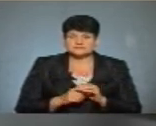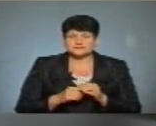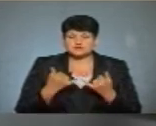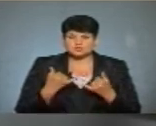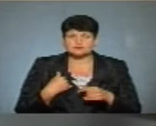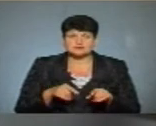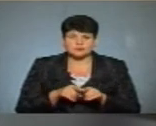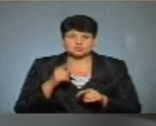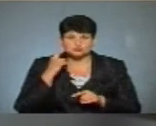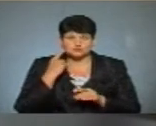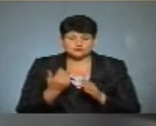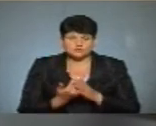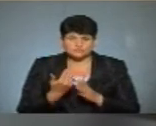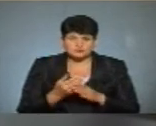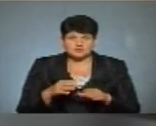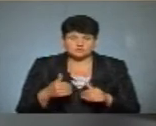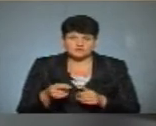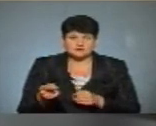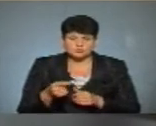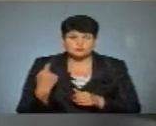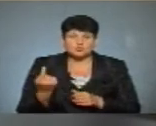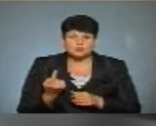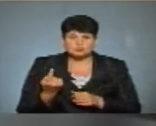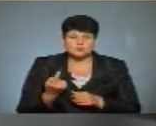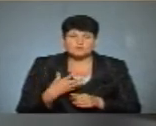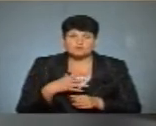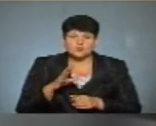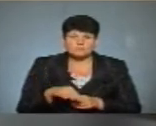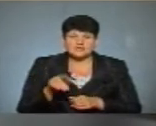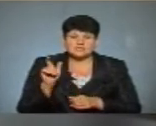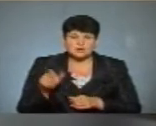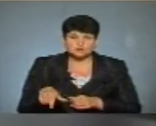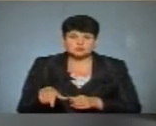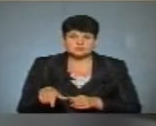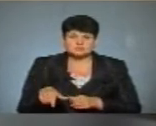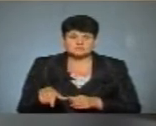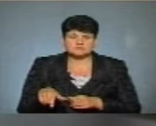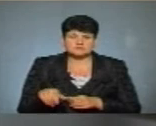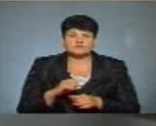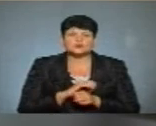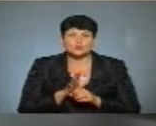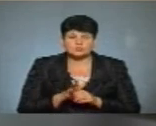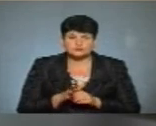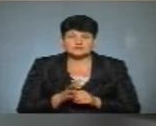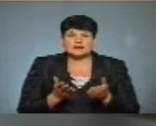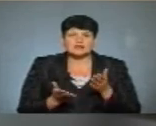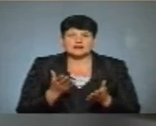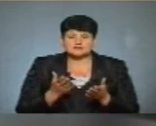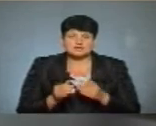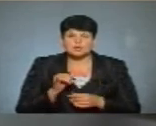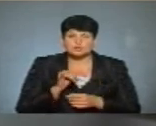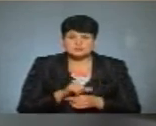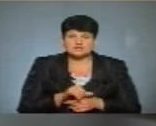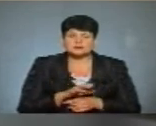ми теж чули в новинах, які подавали в Тернопільській області, померла людина від ковіду, але в неї